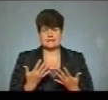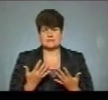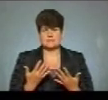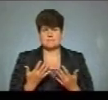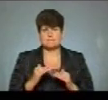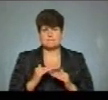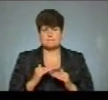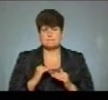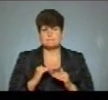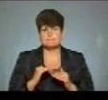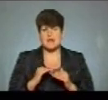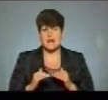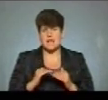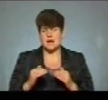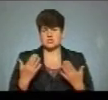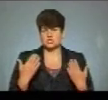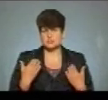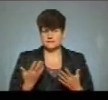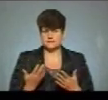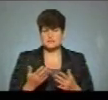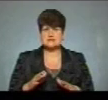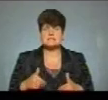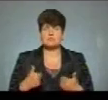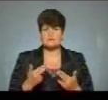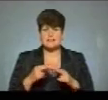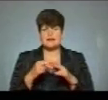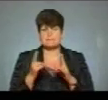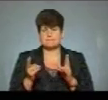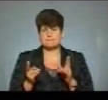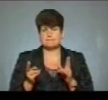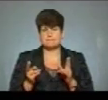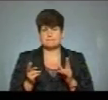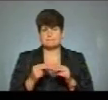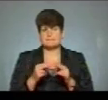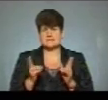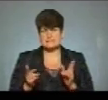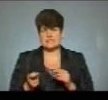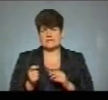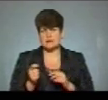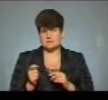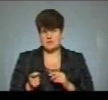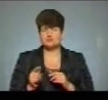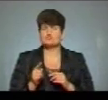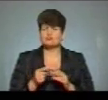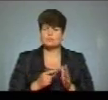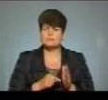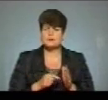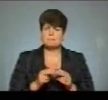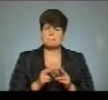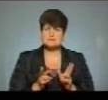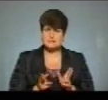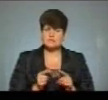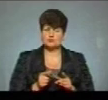пляжних, а також запропонували містки, от понтоні для рибалок, пловучі містки, тому що, ну, на наш